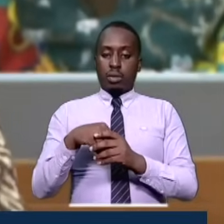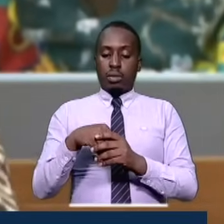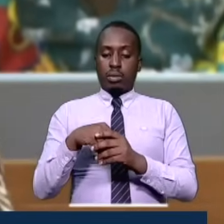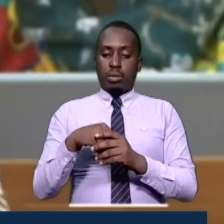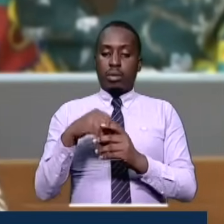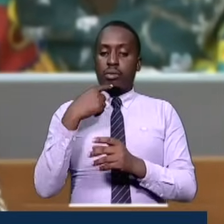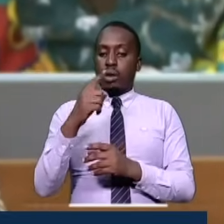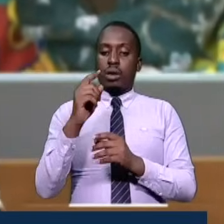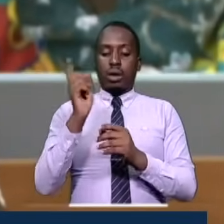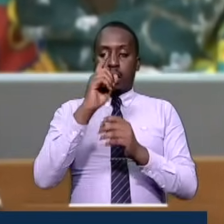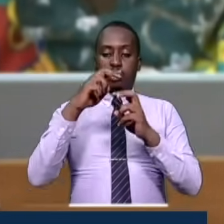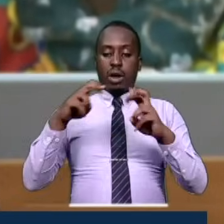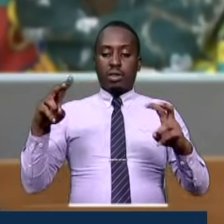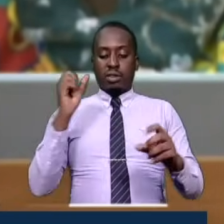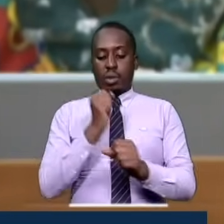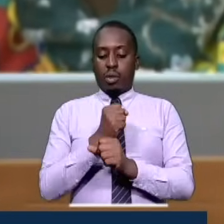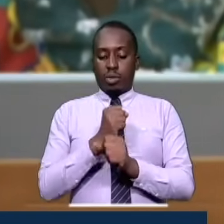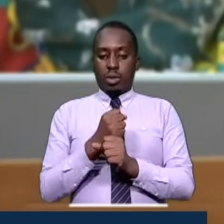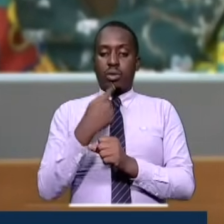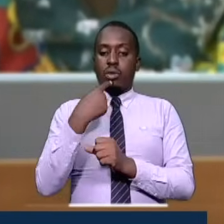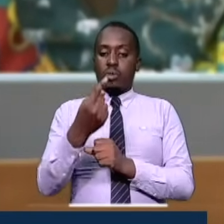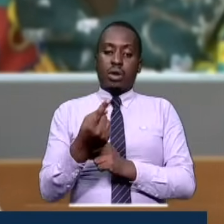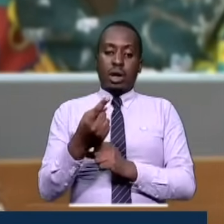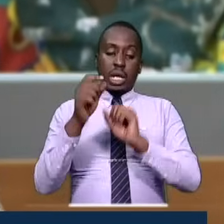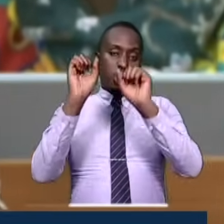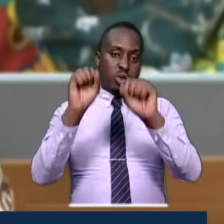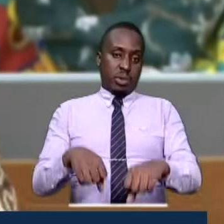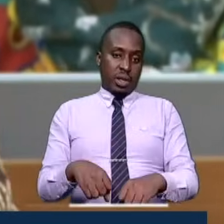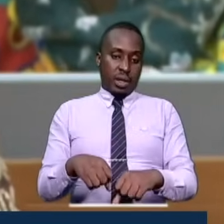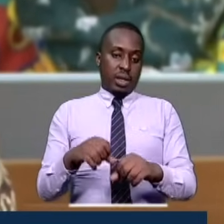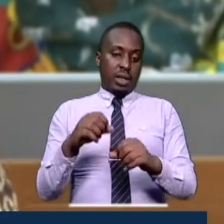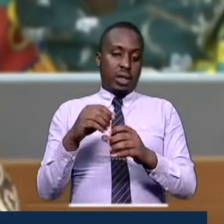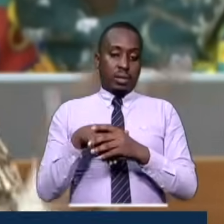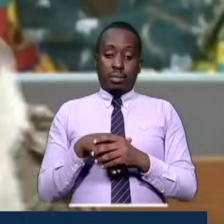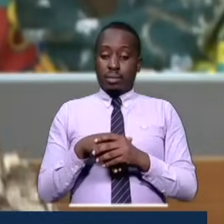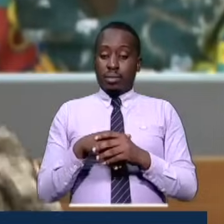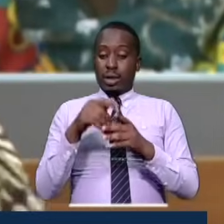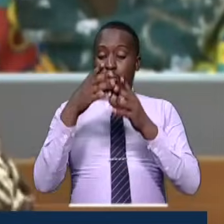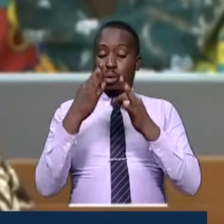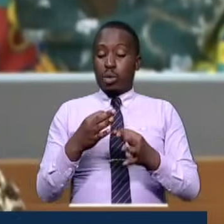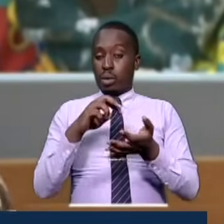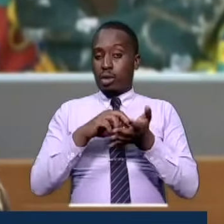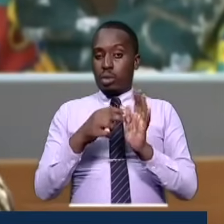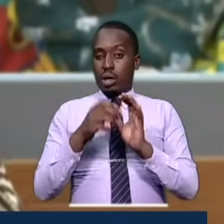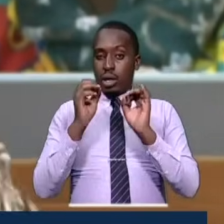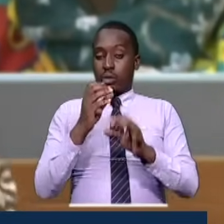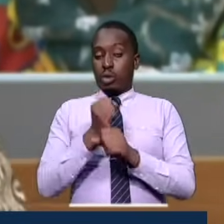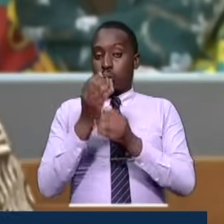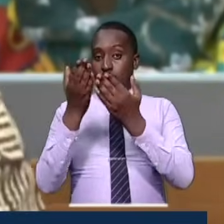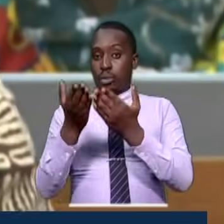ariko nta bushakashatsi bwakoze ni ukuvuga ngo niyo ni possibility. None ibyo bigasobanura yuko nidukora ibyo